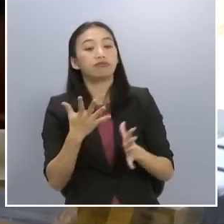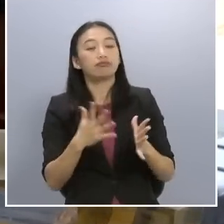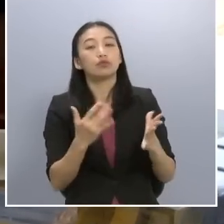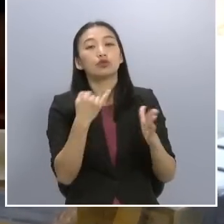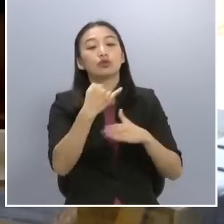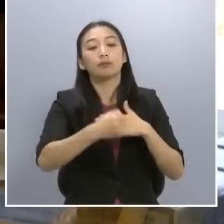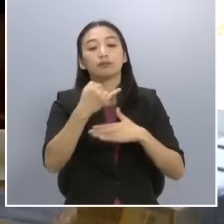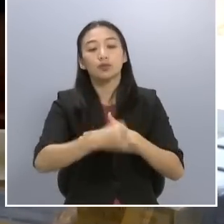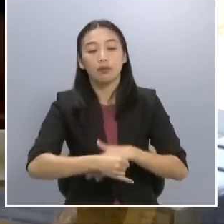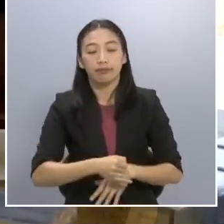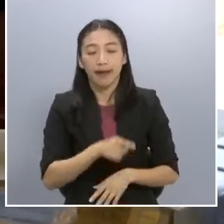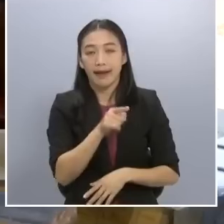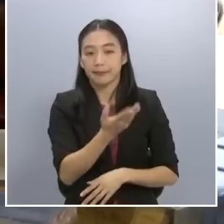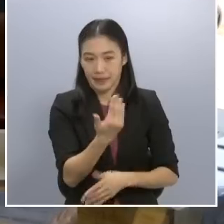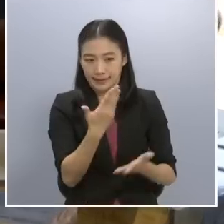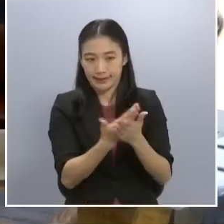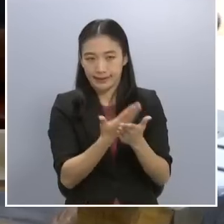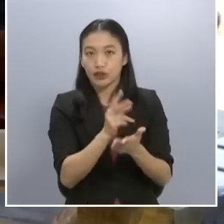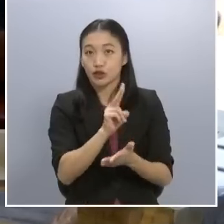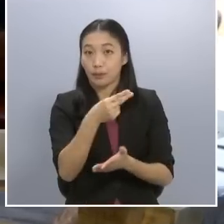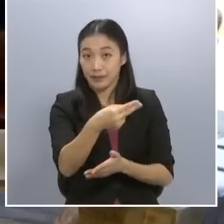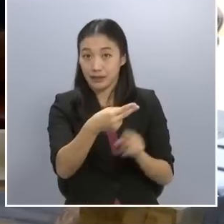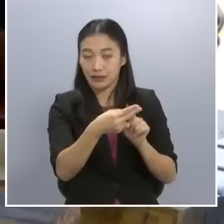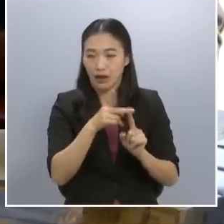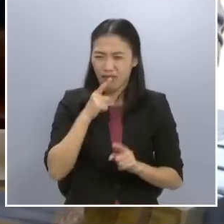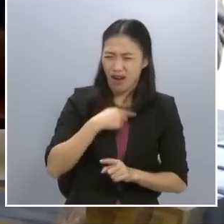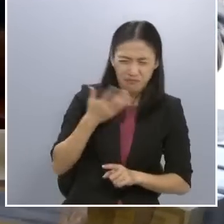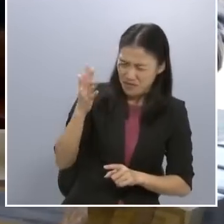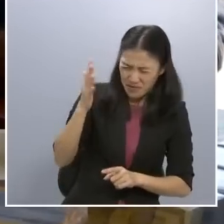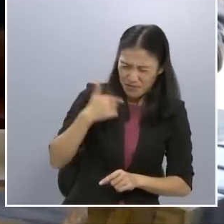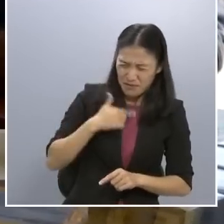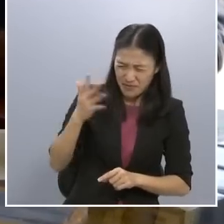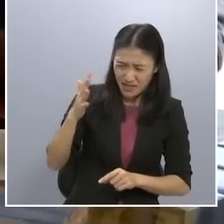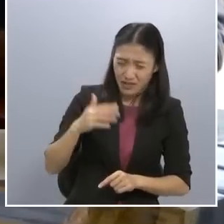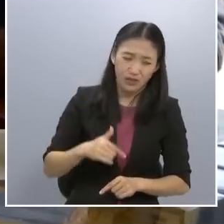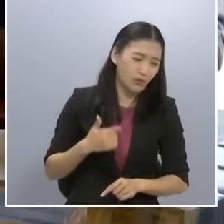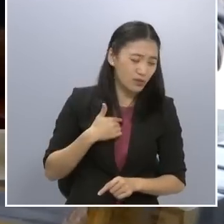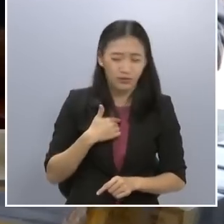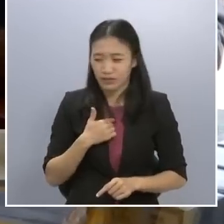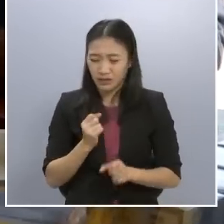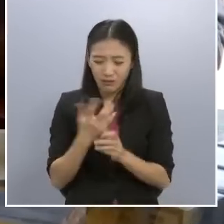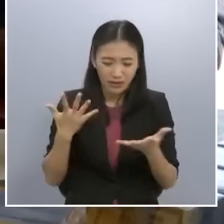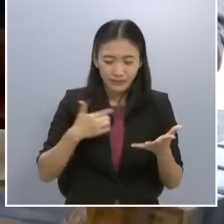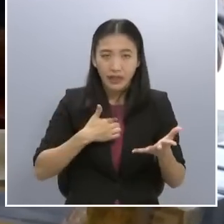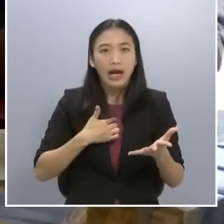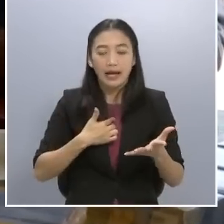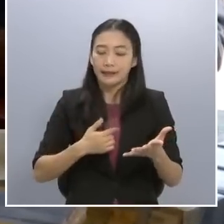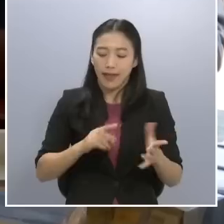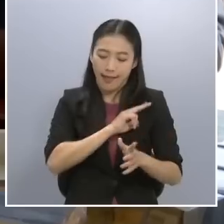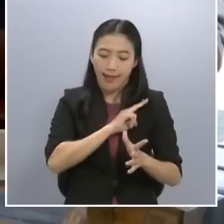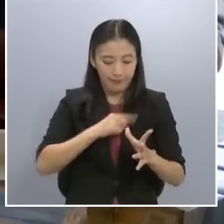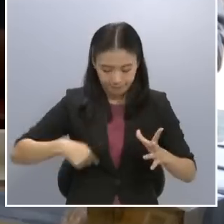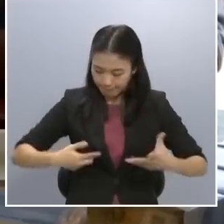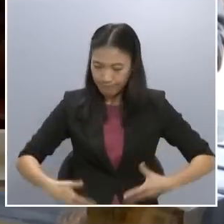ให้ 20,000 บาทผู้เสียหายบอกว่าไม่มีกลุ่มผู้ชายคนนี้ก็ให้ผู้เสียหายเอาเงินที่มีอยู่ในตัวทั้งหมด 5,500 บาทม